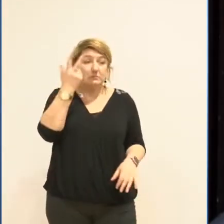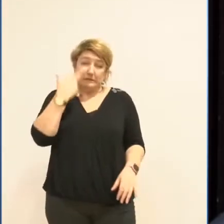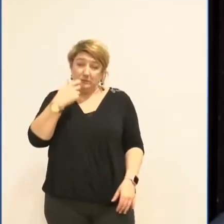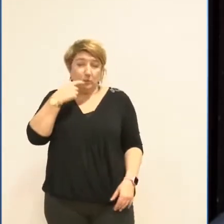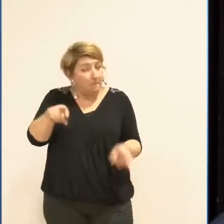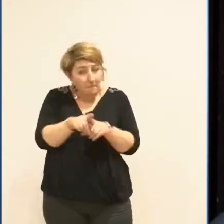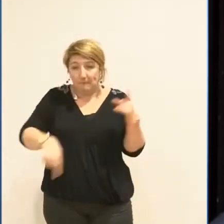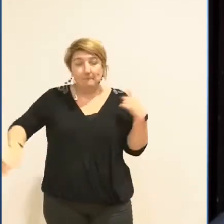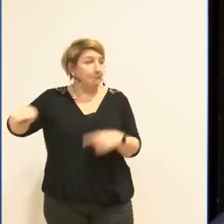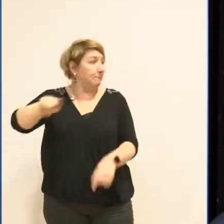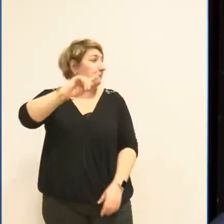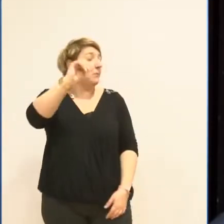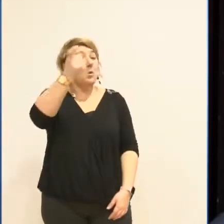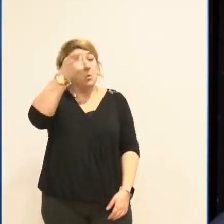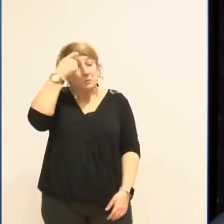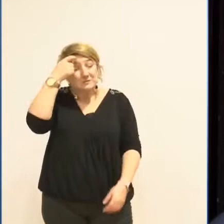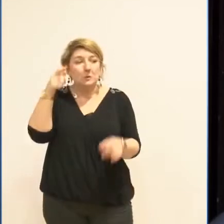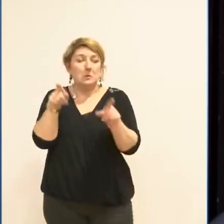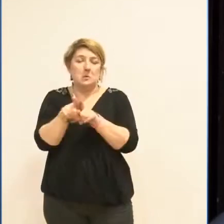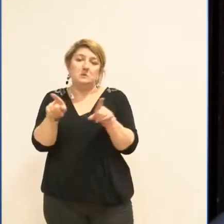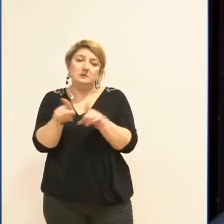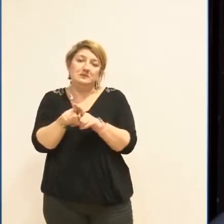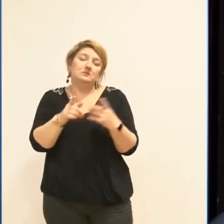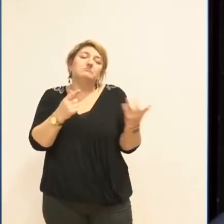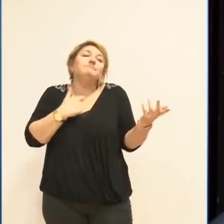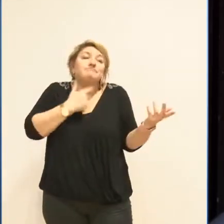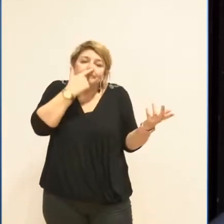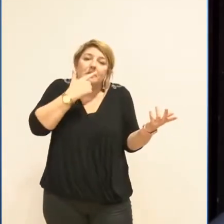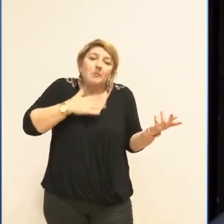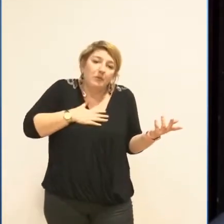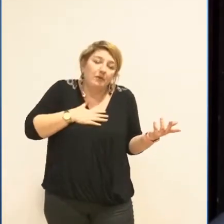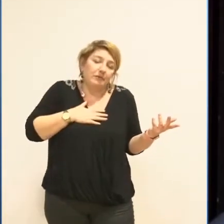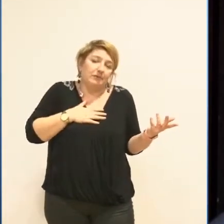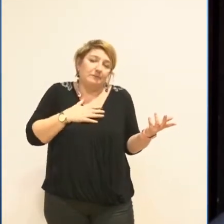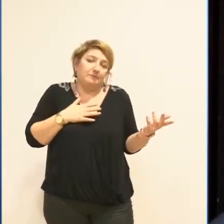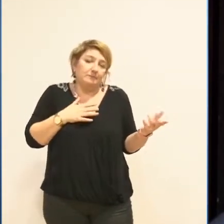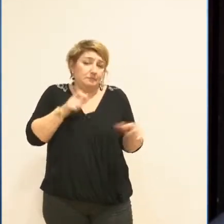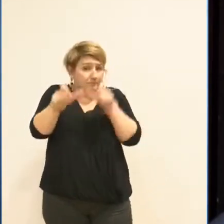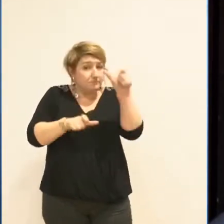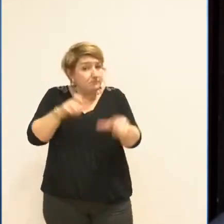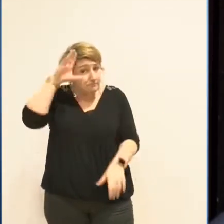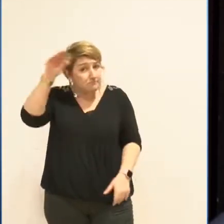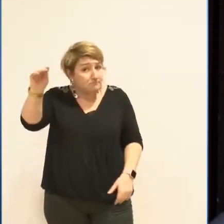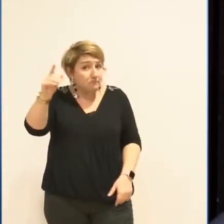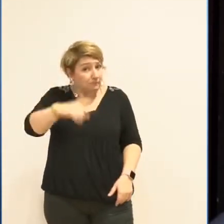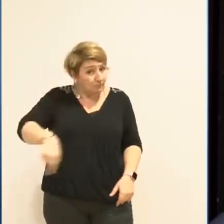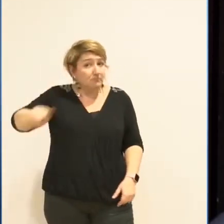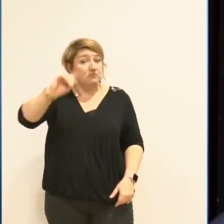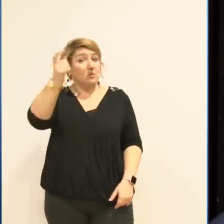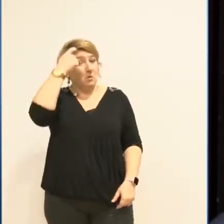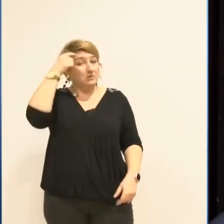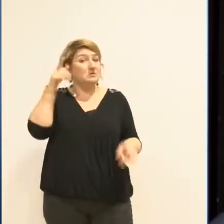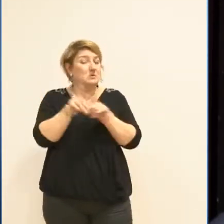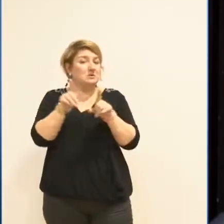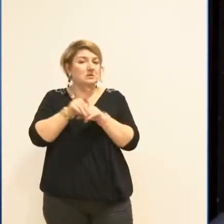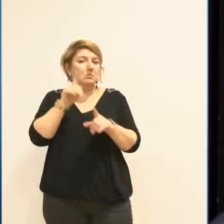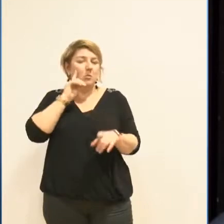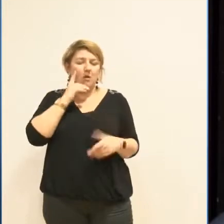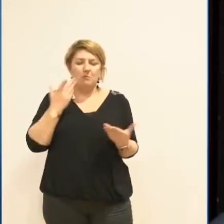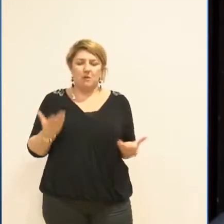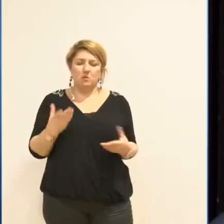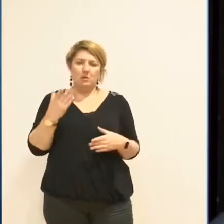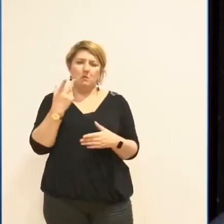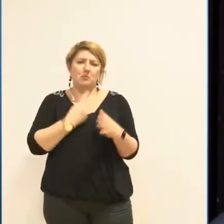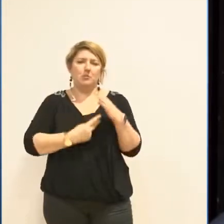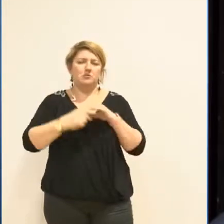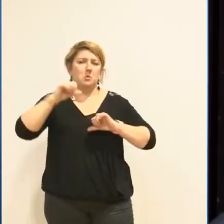citoyens. Et c'est aussi, me semble-t-il, une prise de conscience des professionnels, pour lesquels la concurrence qui s'est peu à peu installée a